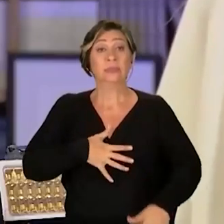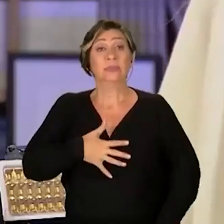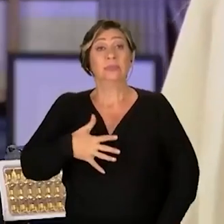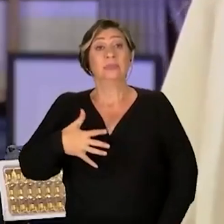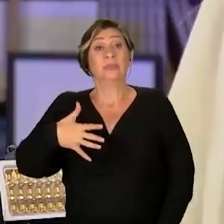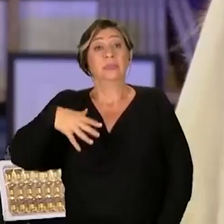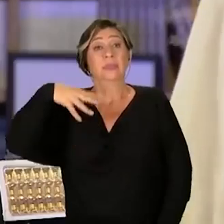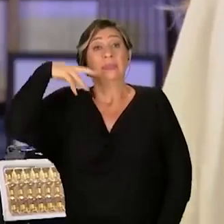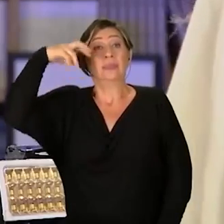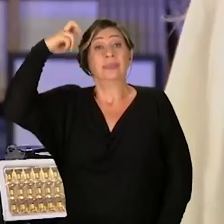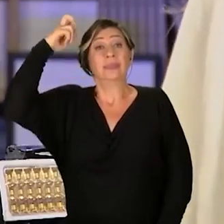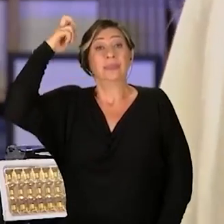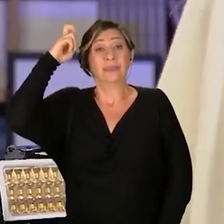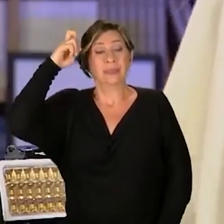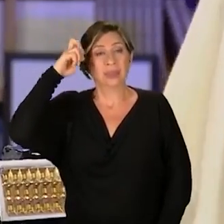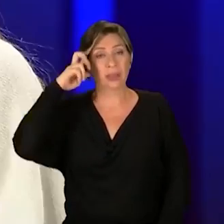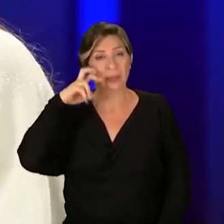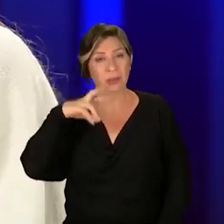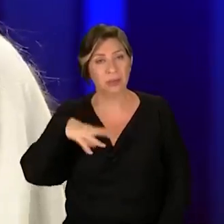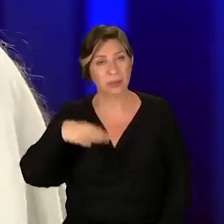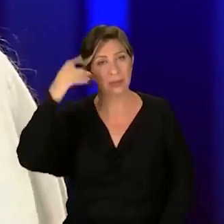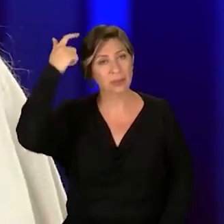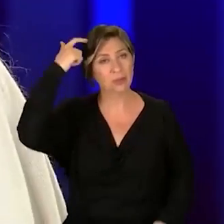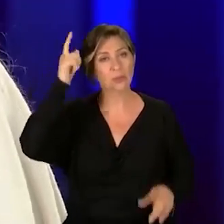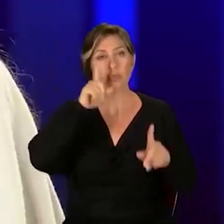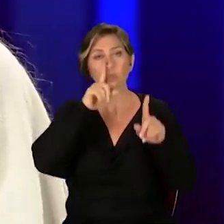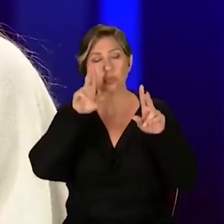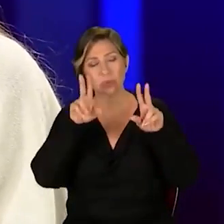nefesler alıp nefese odaklanırsanız zihin susar, daha rahat